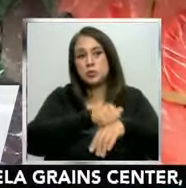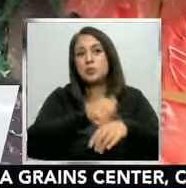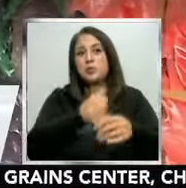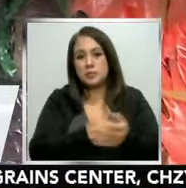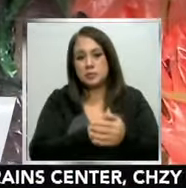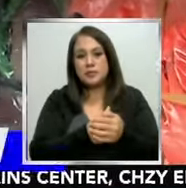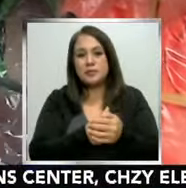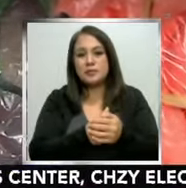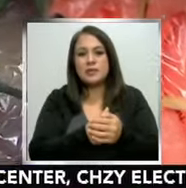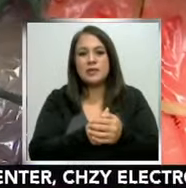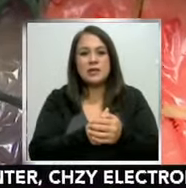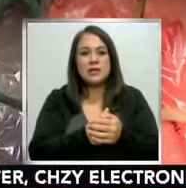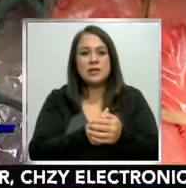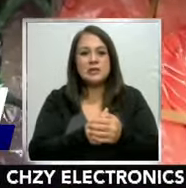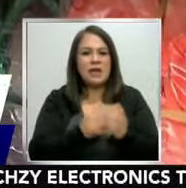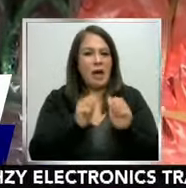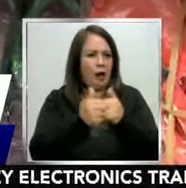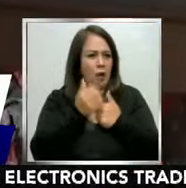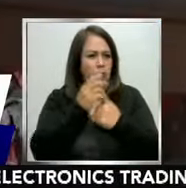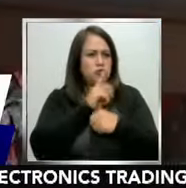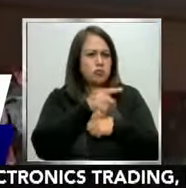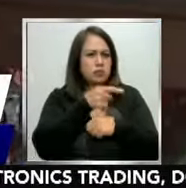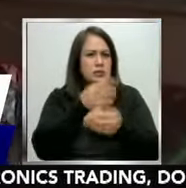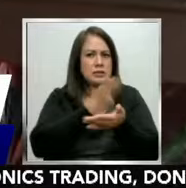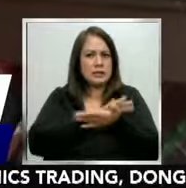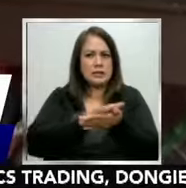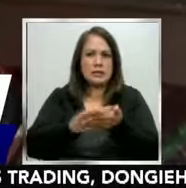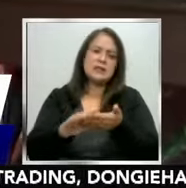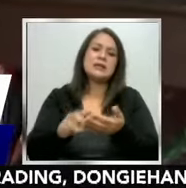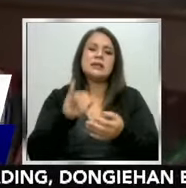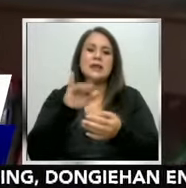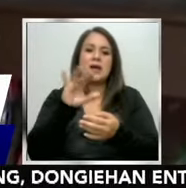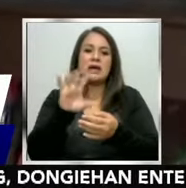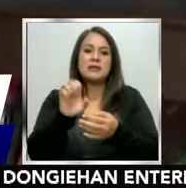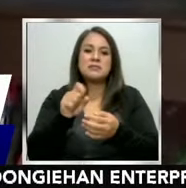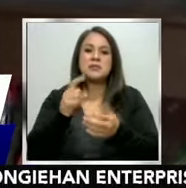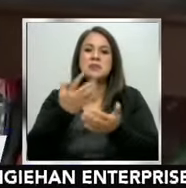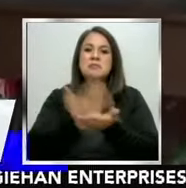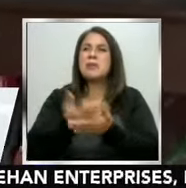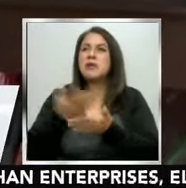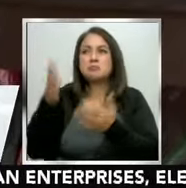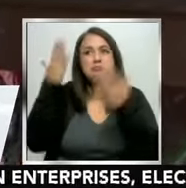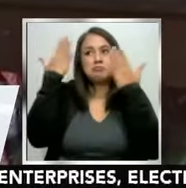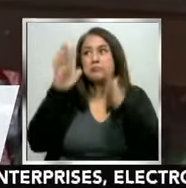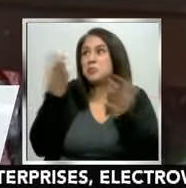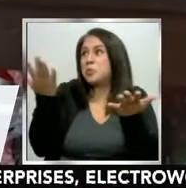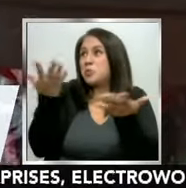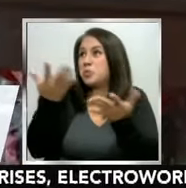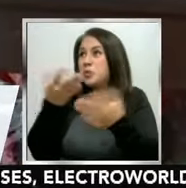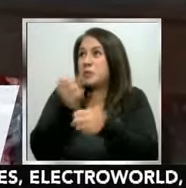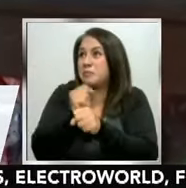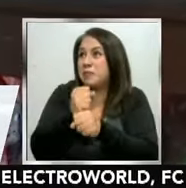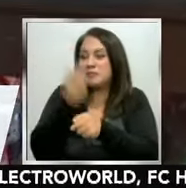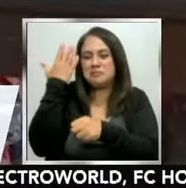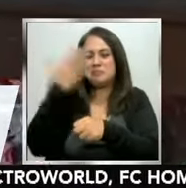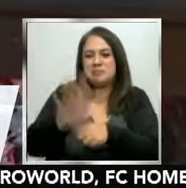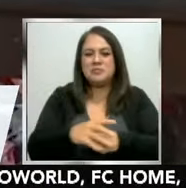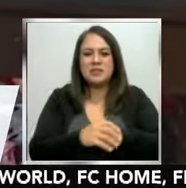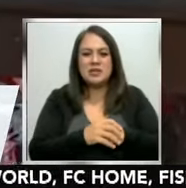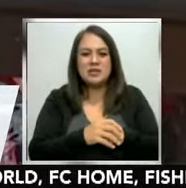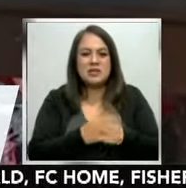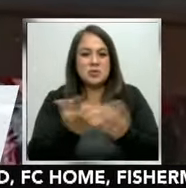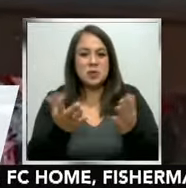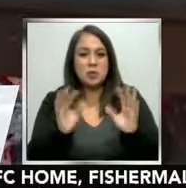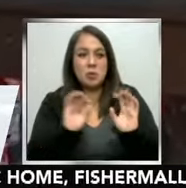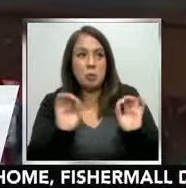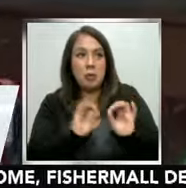po nasisiguro na malinis yung yelo nila? Bumibili lang ako. Hindi ko alam kung saan nila ginagawa. So far, wala pa naman pong